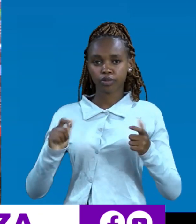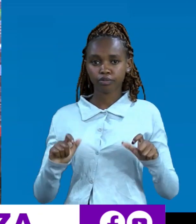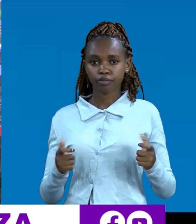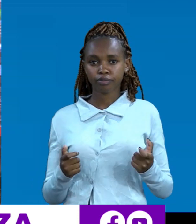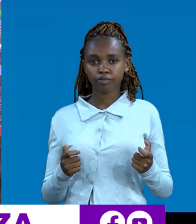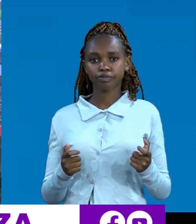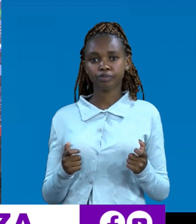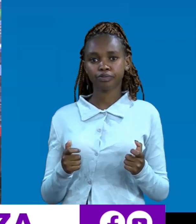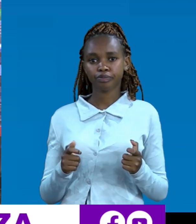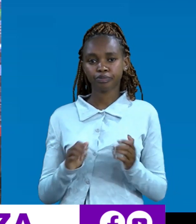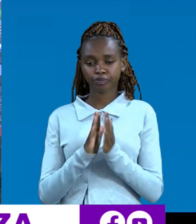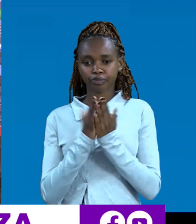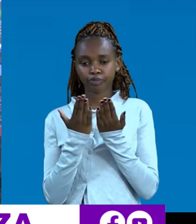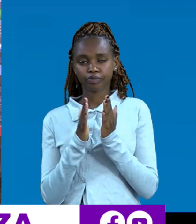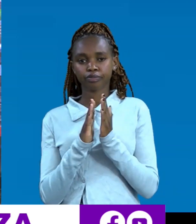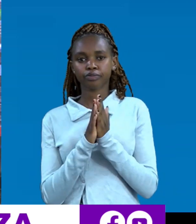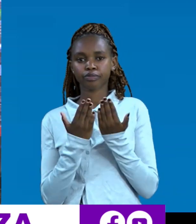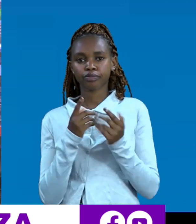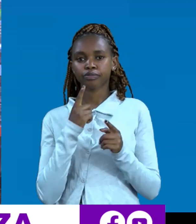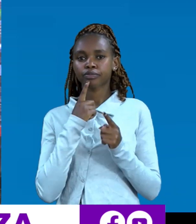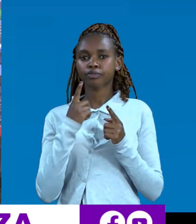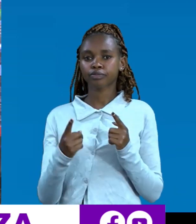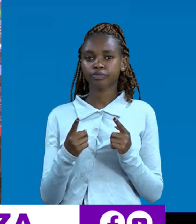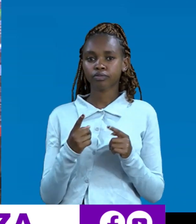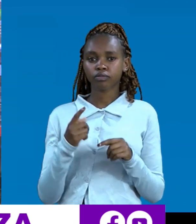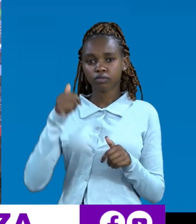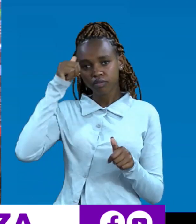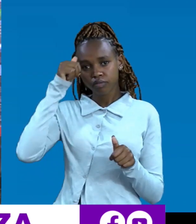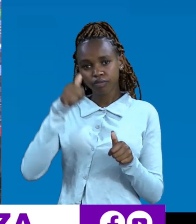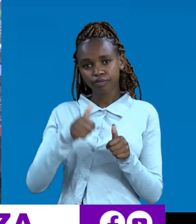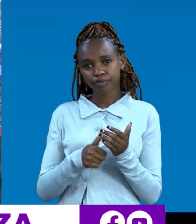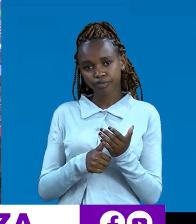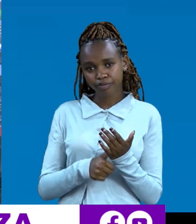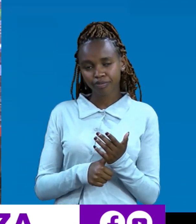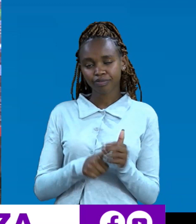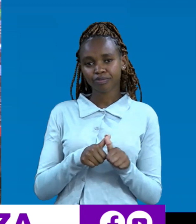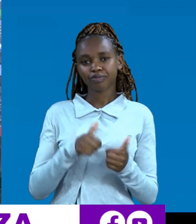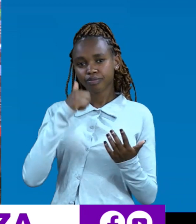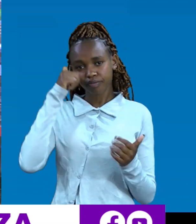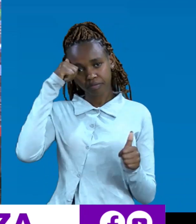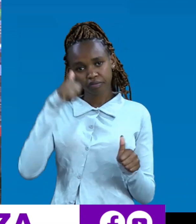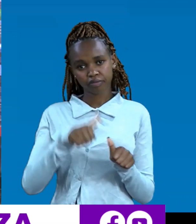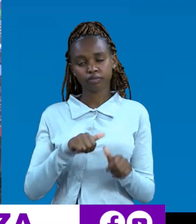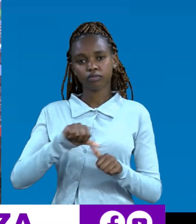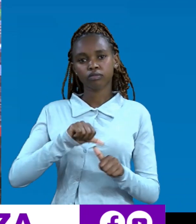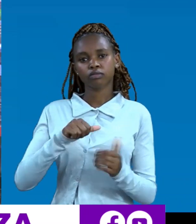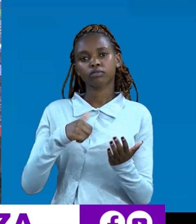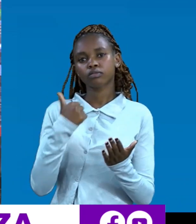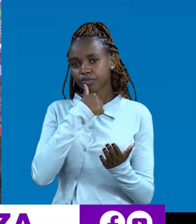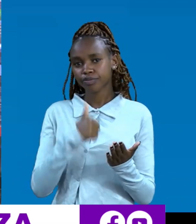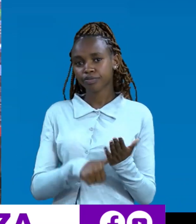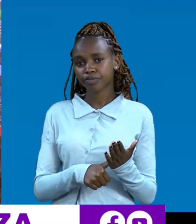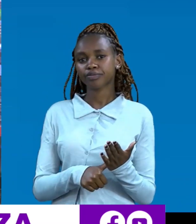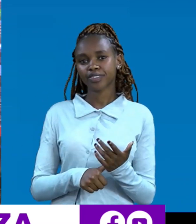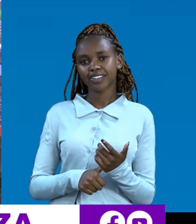To share our social media handles before we forget. Kabisa, acha niseme leo tumesema ni ile siku tunakumbushana barua. Eh, leo ndio day. I take ladies first.